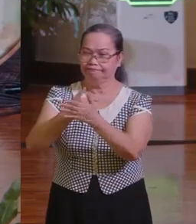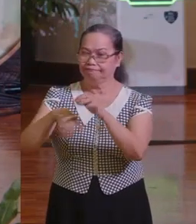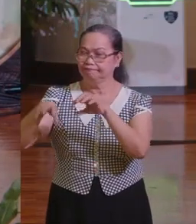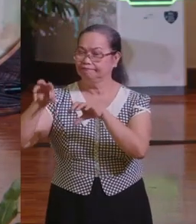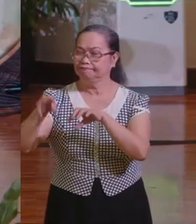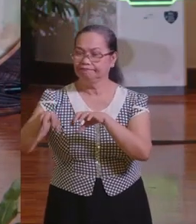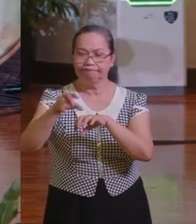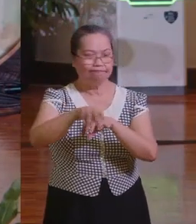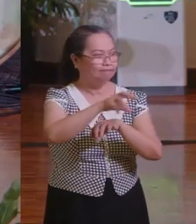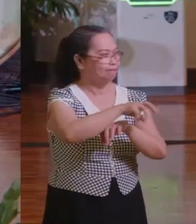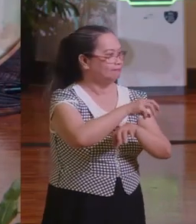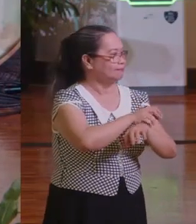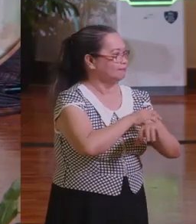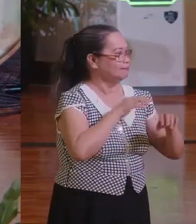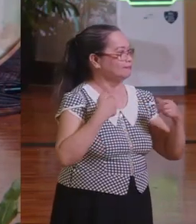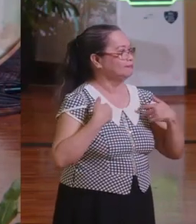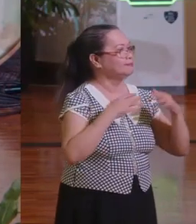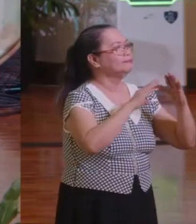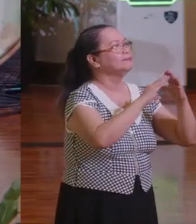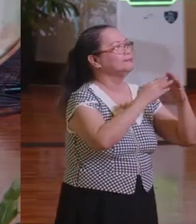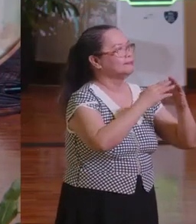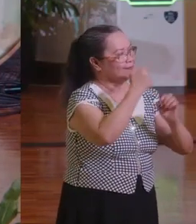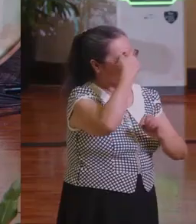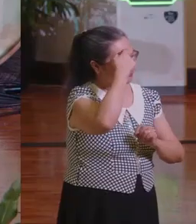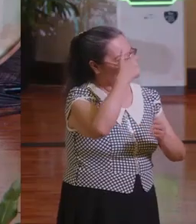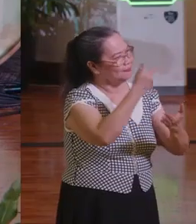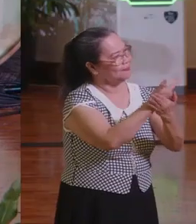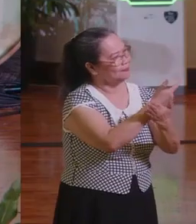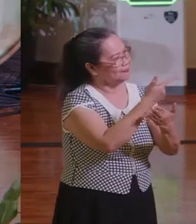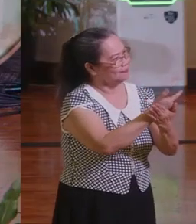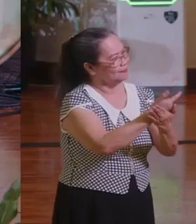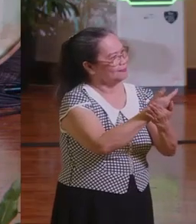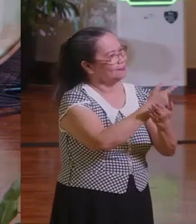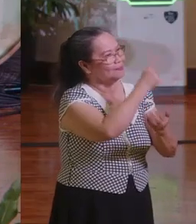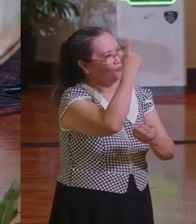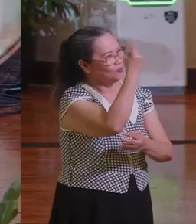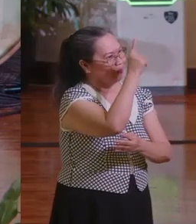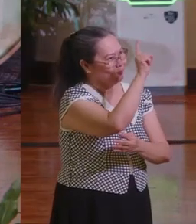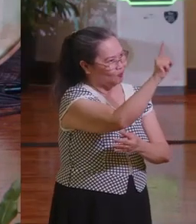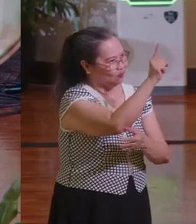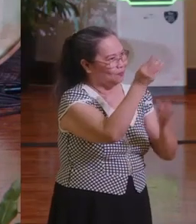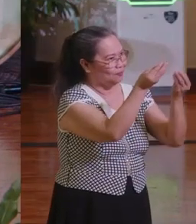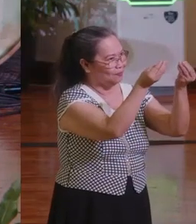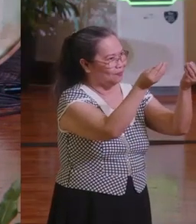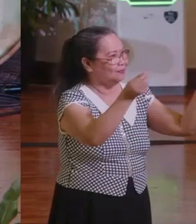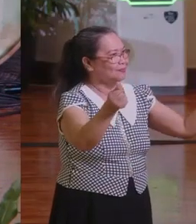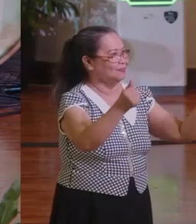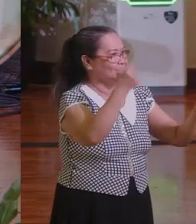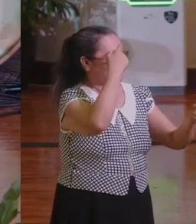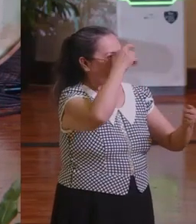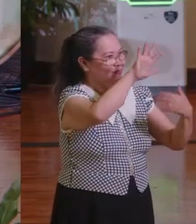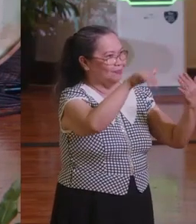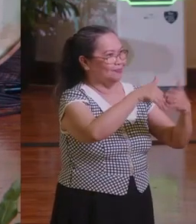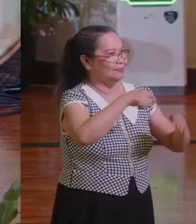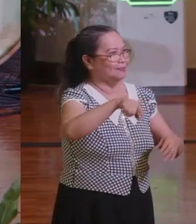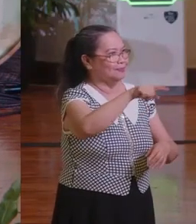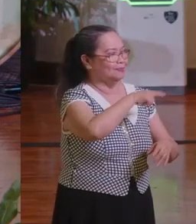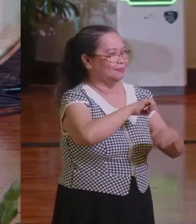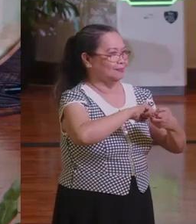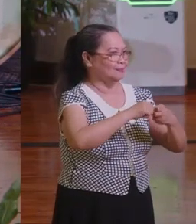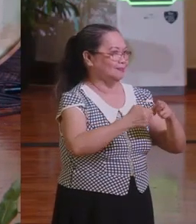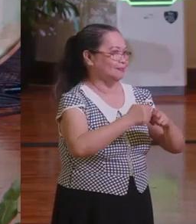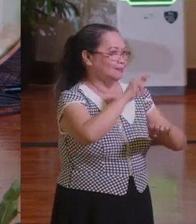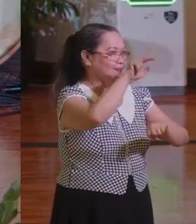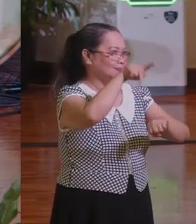kapitbahay, sa ating mga kabarangay. Sapagkat ang gospel lang po ang solusyon sa ating problema